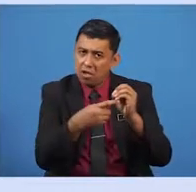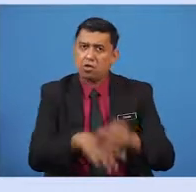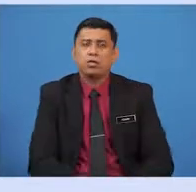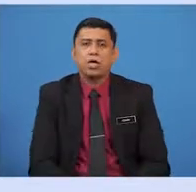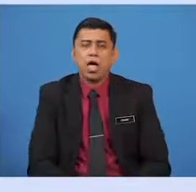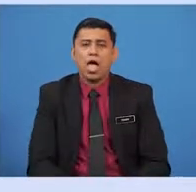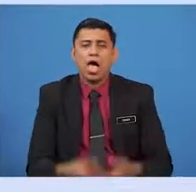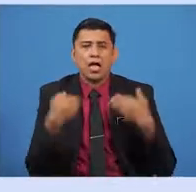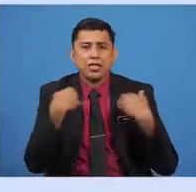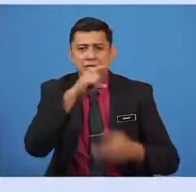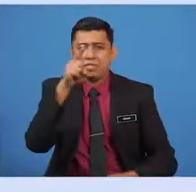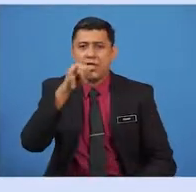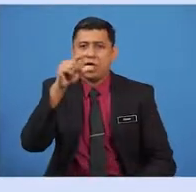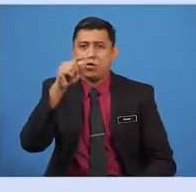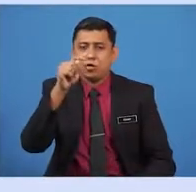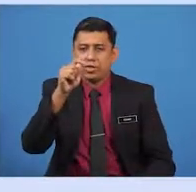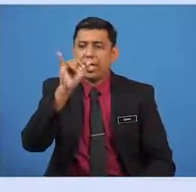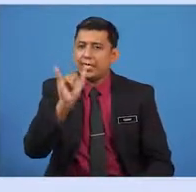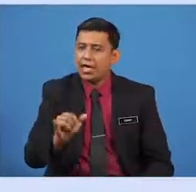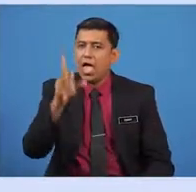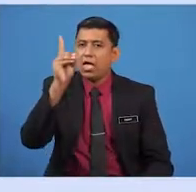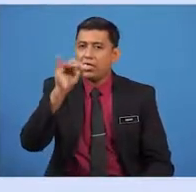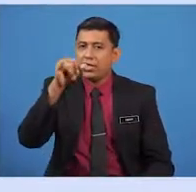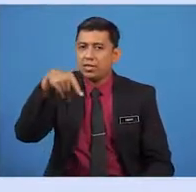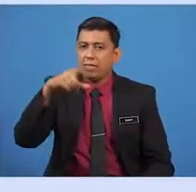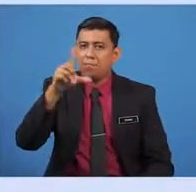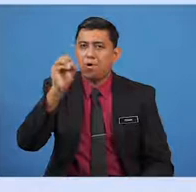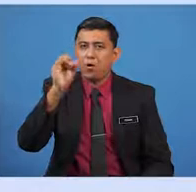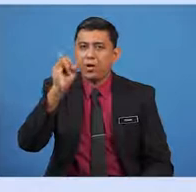akan membentukkan zigot yang diploid.